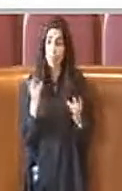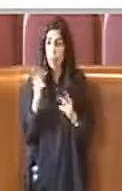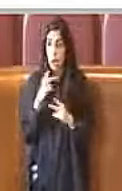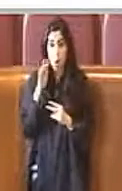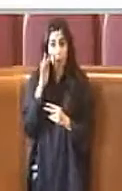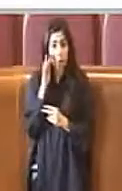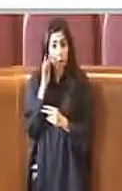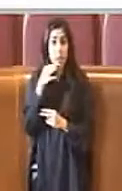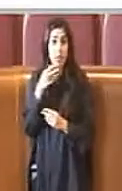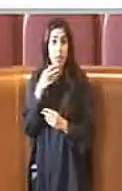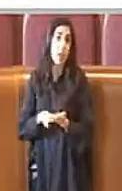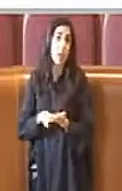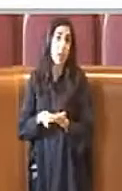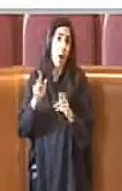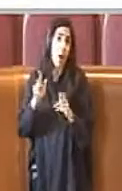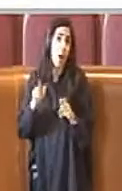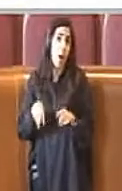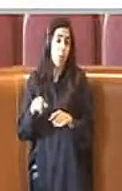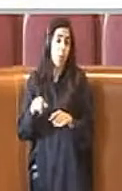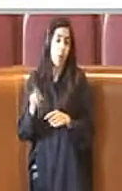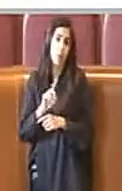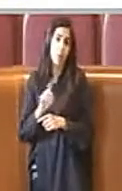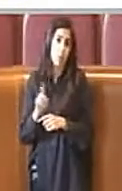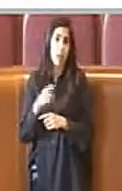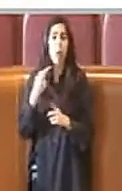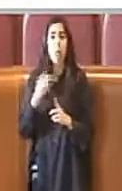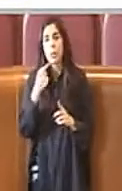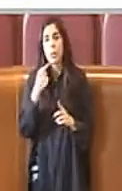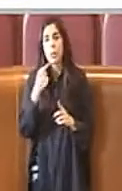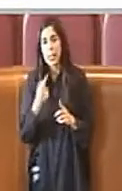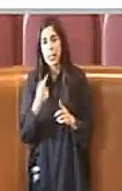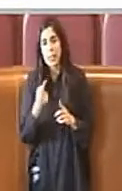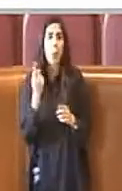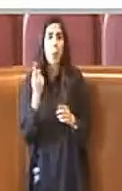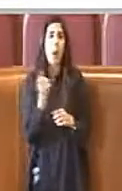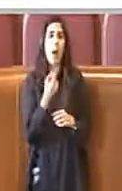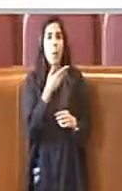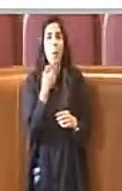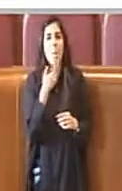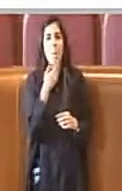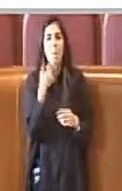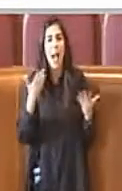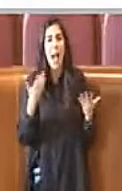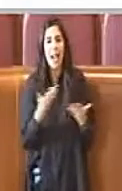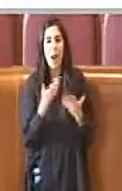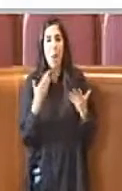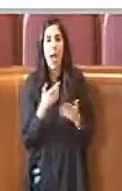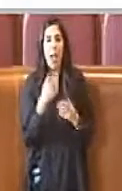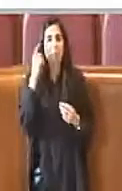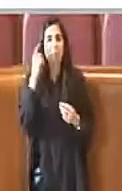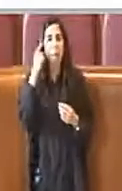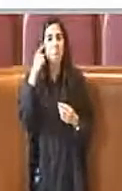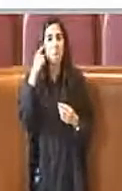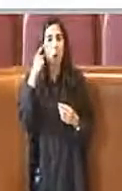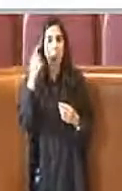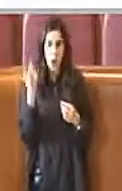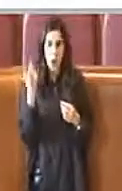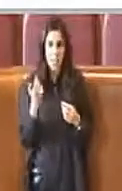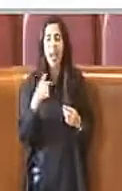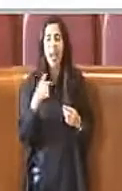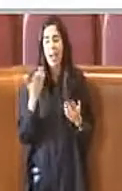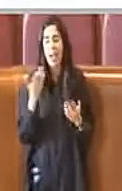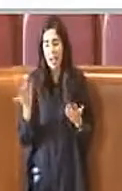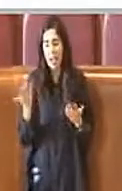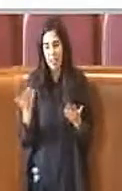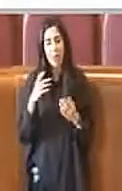di colore insomma lo dice che portano al fosforo per lui ma ha sbagliato il bisogno che insomma gli ricordo che non cognome